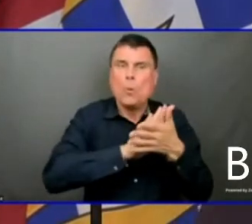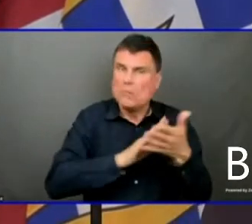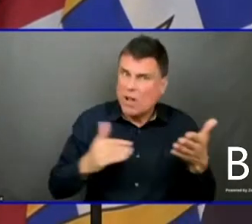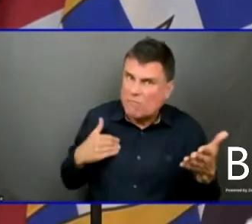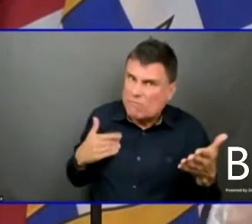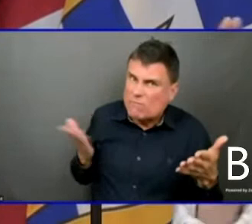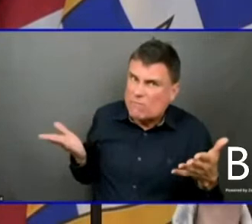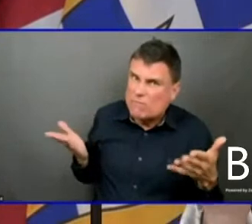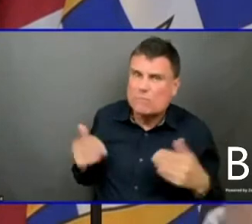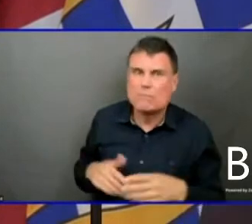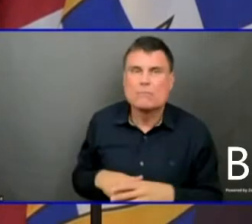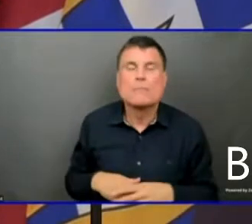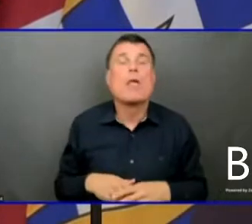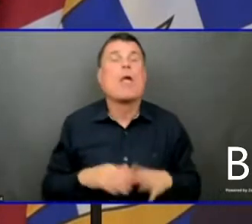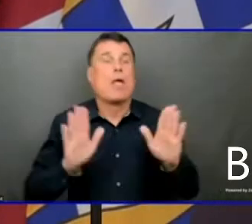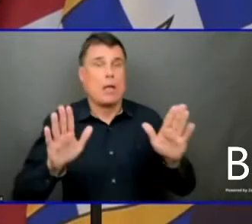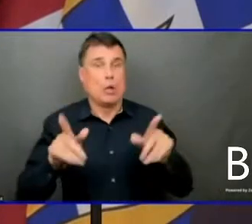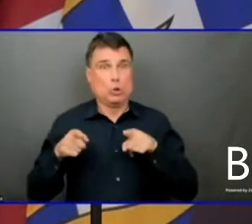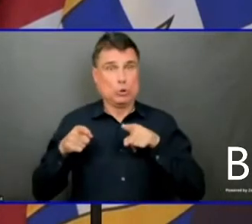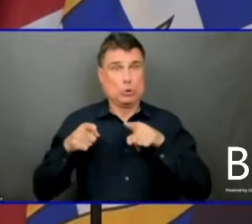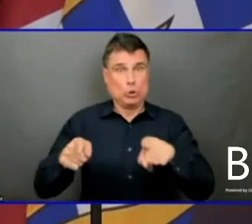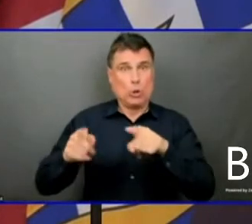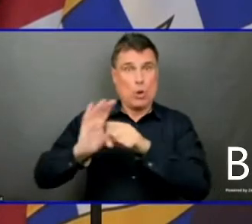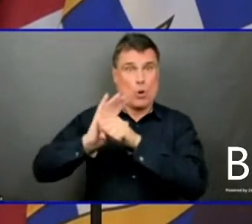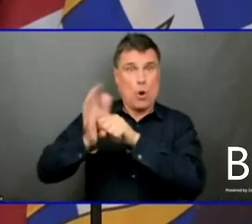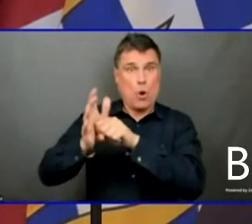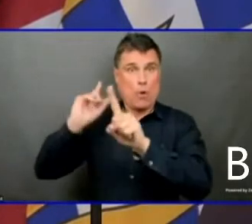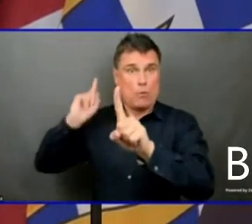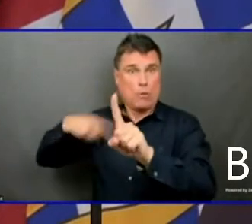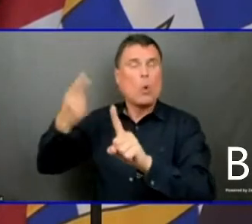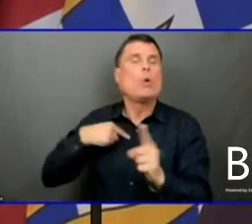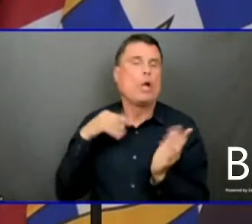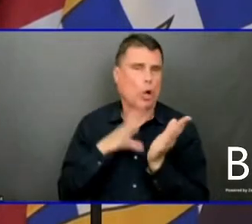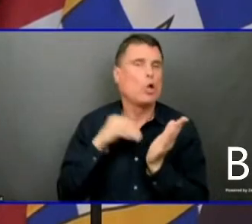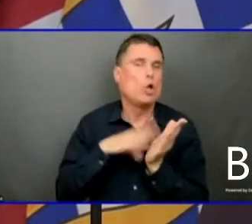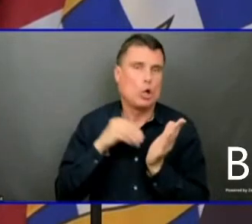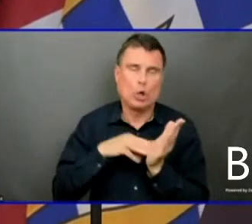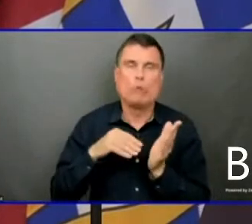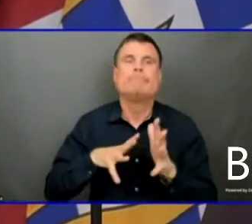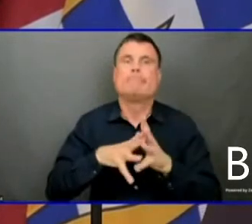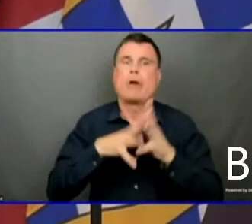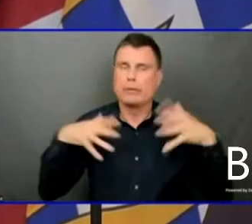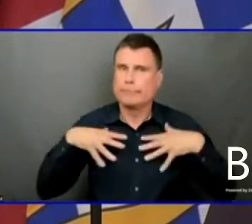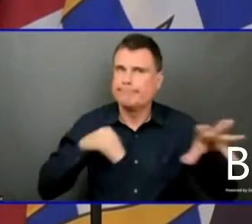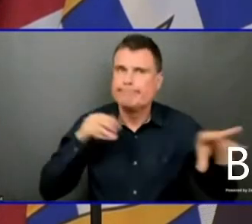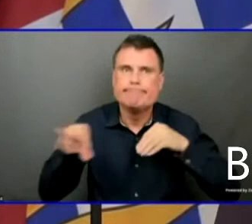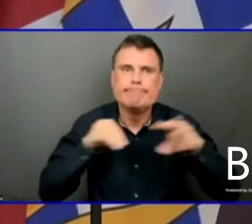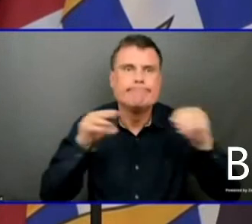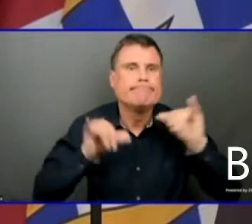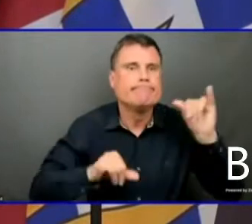院那边的职员很低，才6个人。那么同时呢爆发了这个新